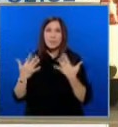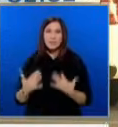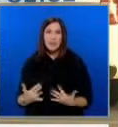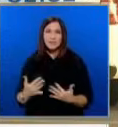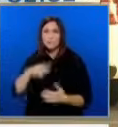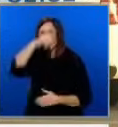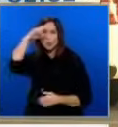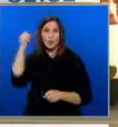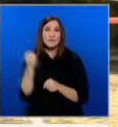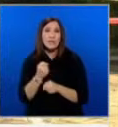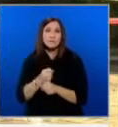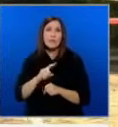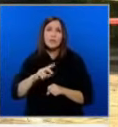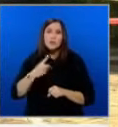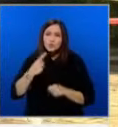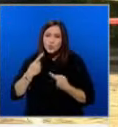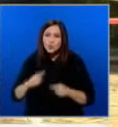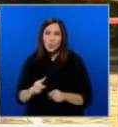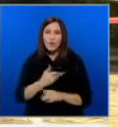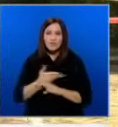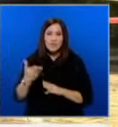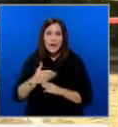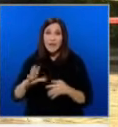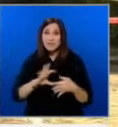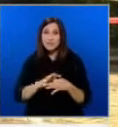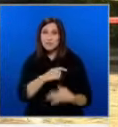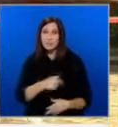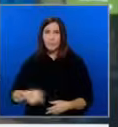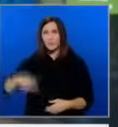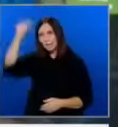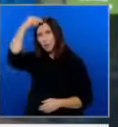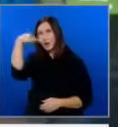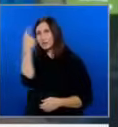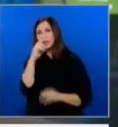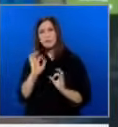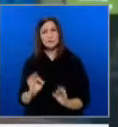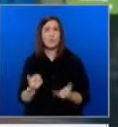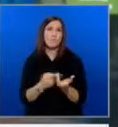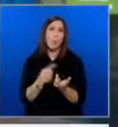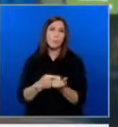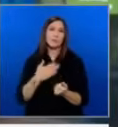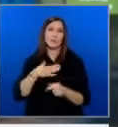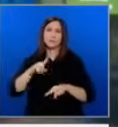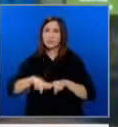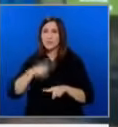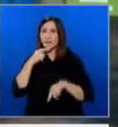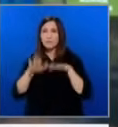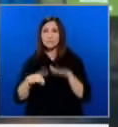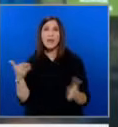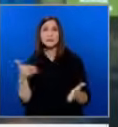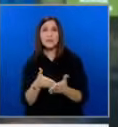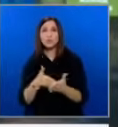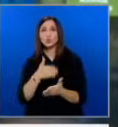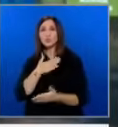трудова заетост или друга трайна връзка с Република България, която дава. Лицето в действителност е многократно осъждано за престъпления